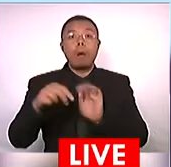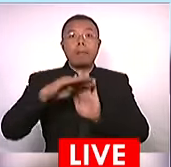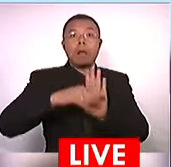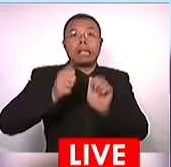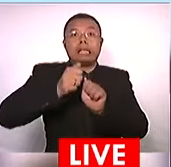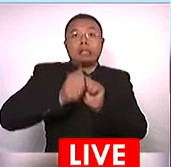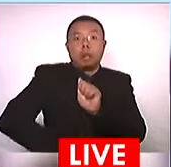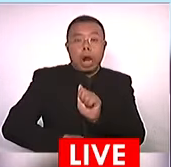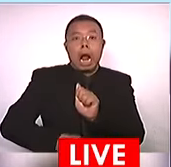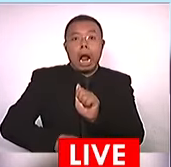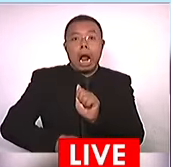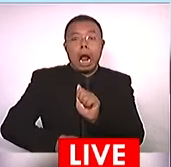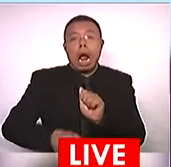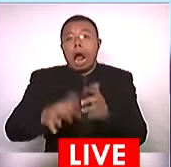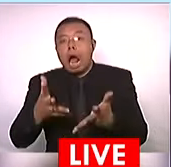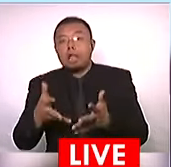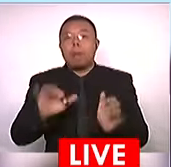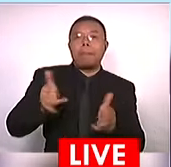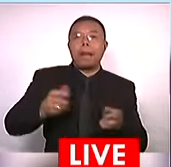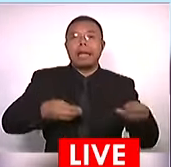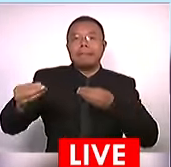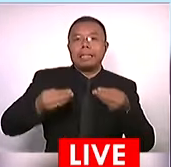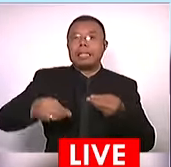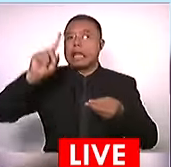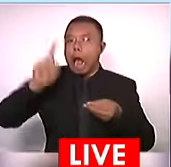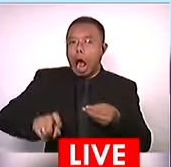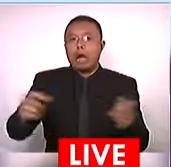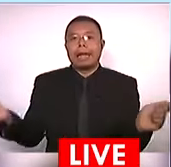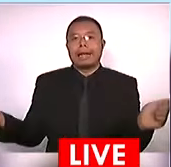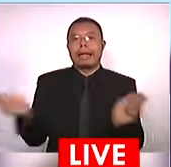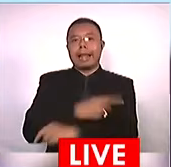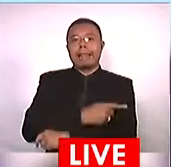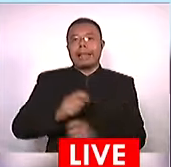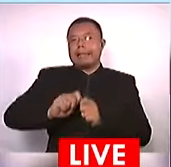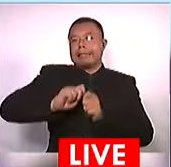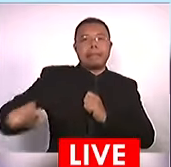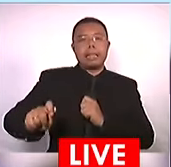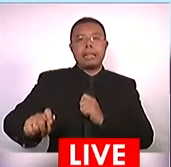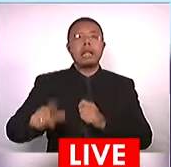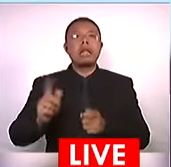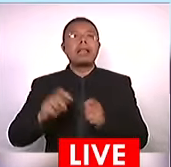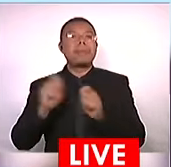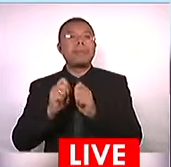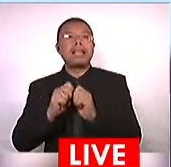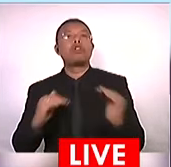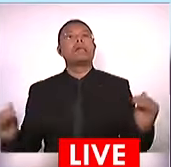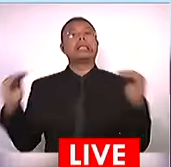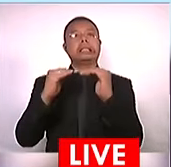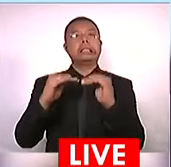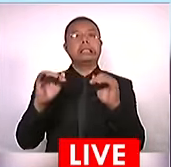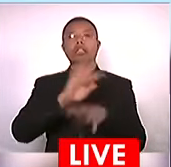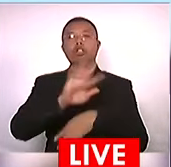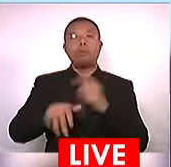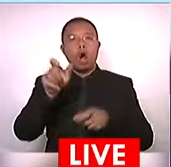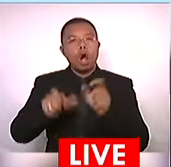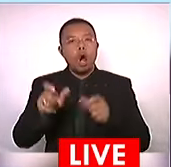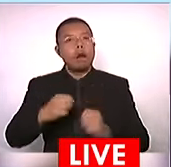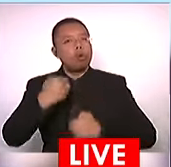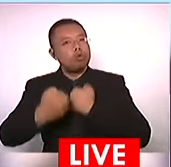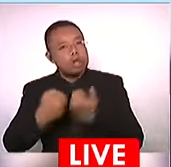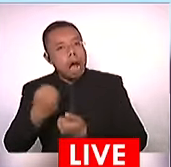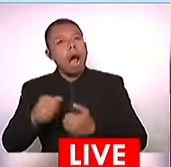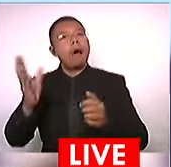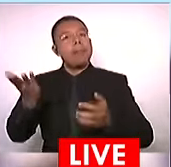aturan yang merangkap sekaligus pemain bisnis harus kita selepet kita bangun kesetaraan bagi semua pelaku